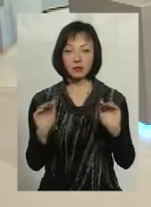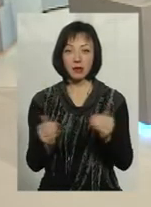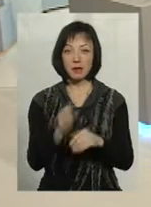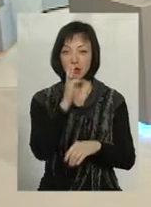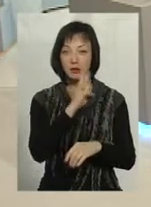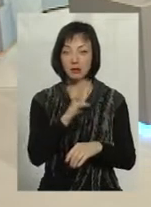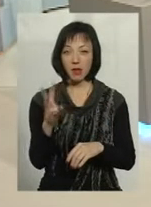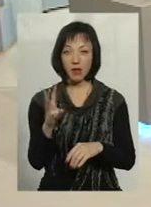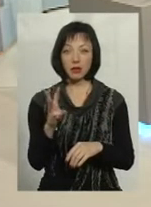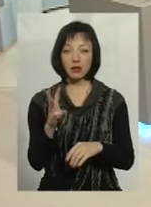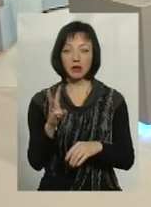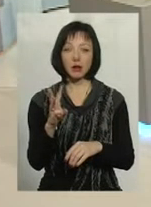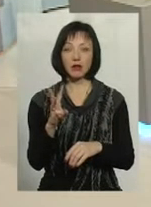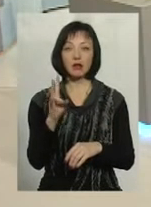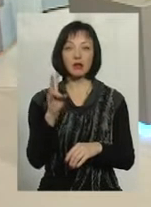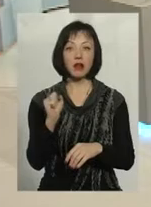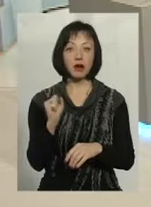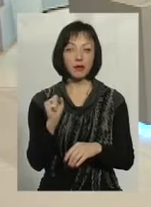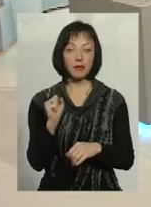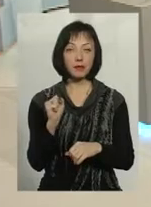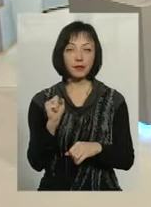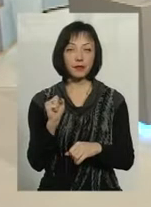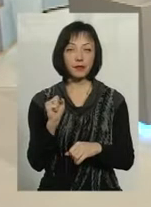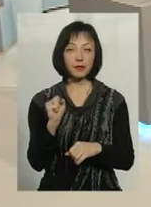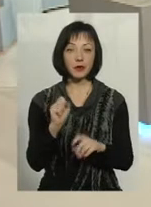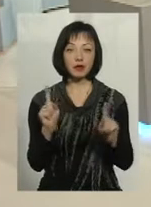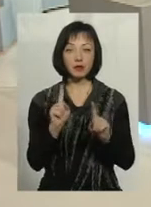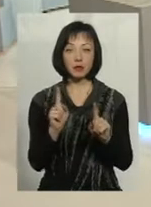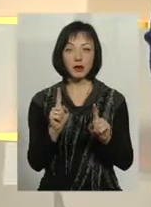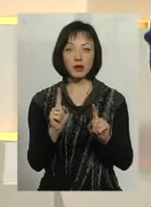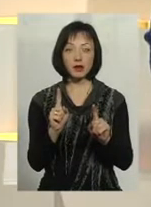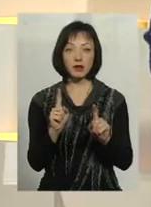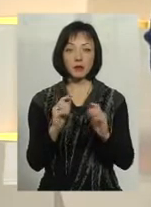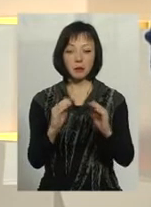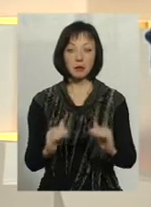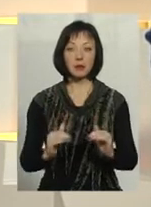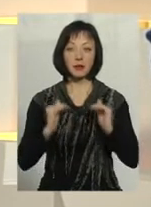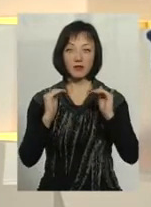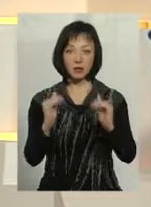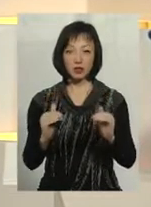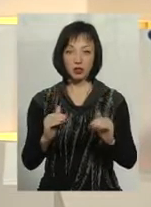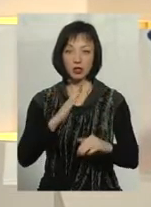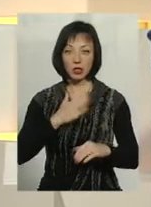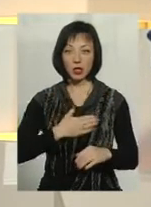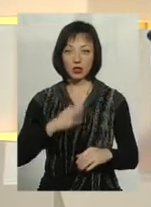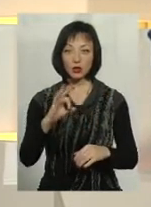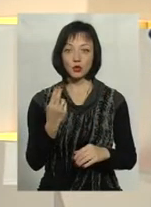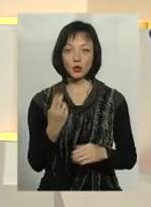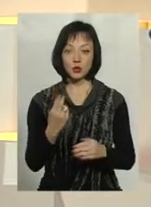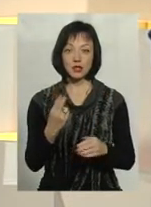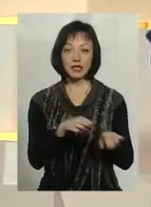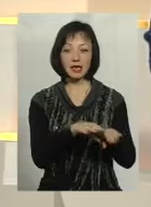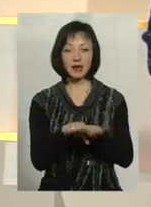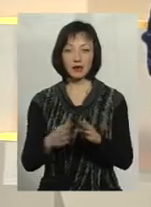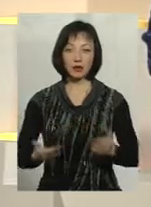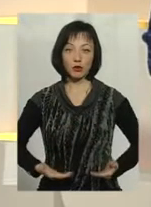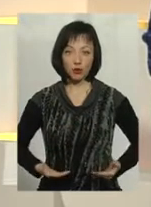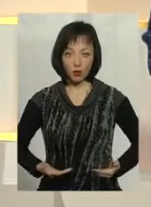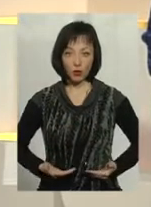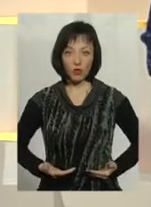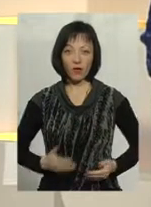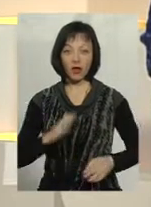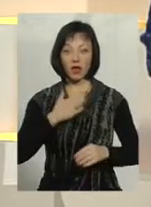наприклад, на оренду земельних ділянок, на цей на земельний податок сьогодні, де вже нижче ми чисто законодавчо не можемо впуститися сьогодні, то це вже